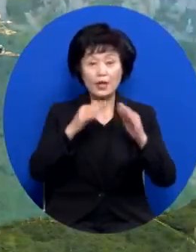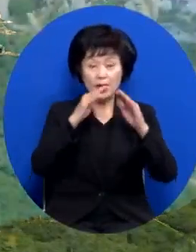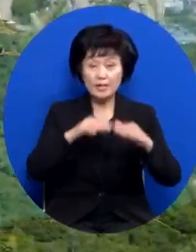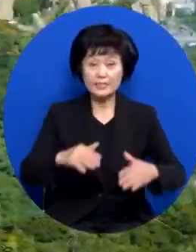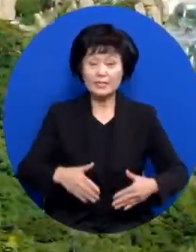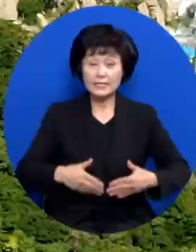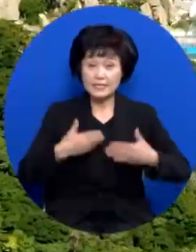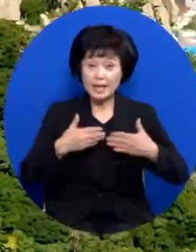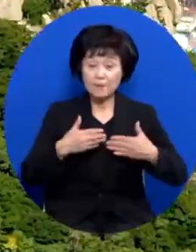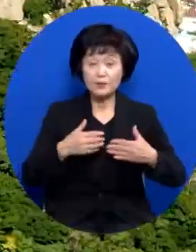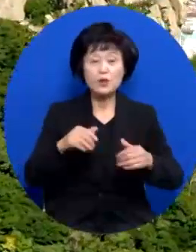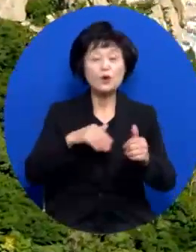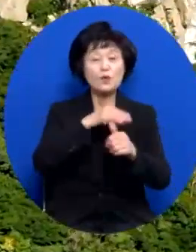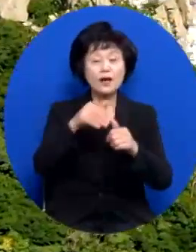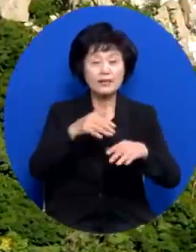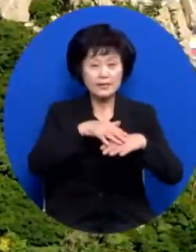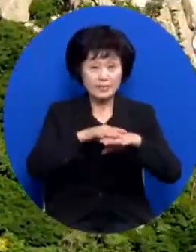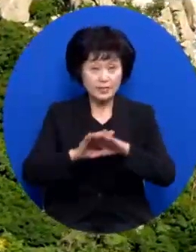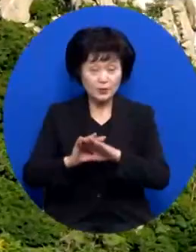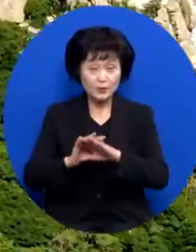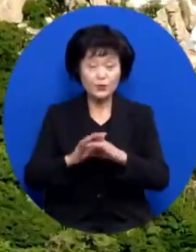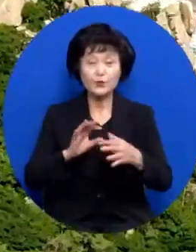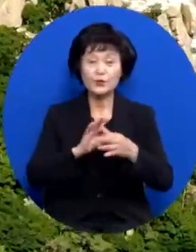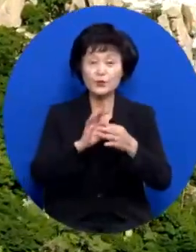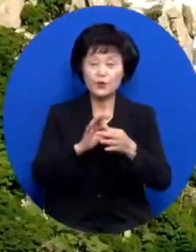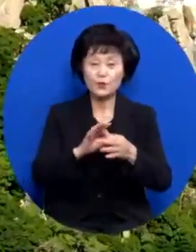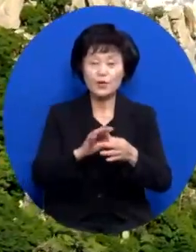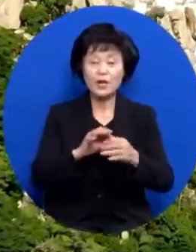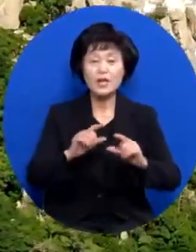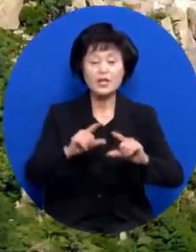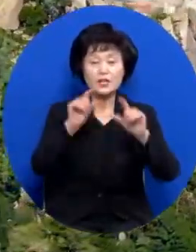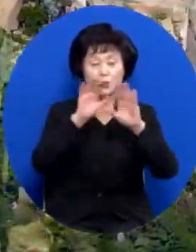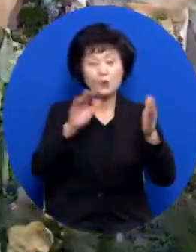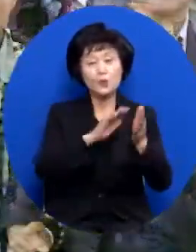환경 네트워크의 사역을 통해 기후변화로 인한 쓰나미를 막고